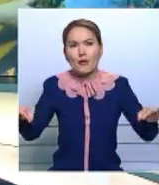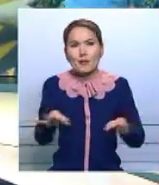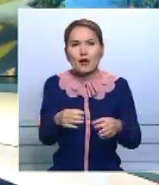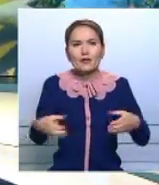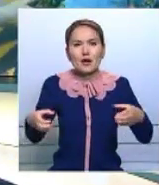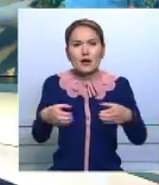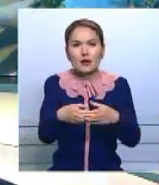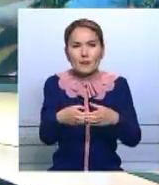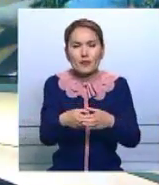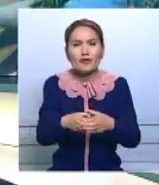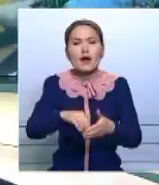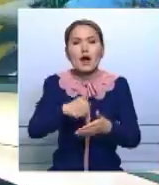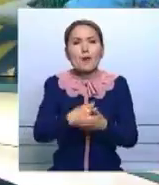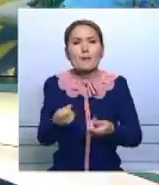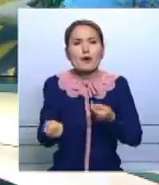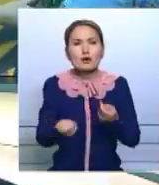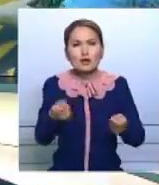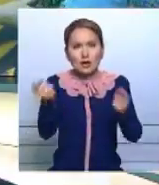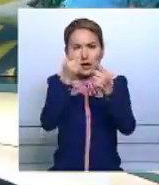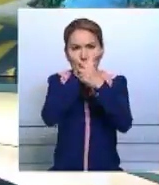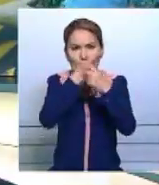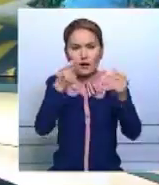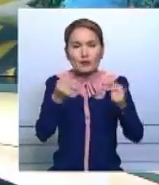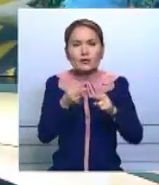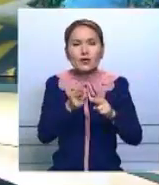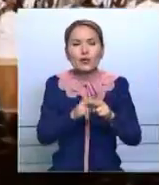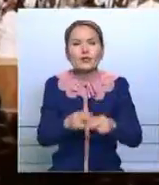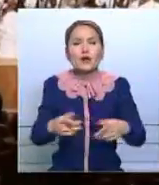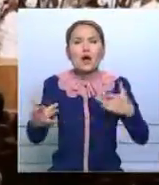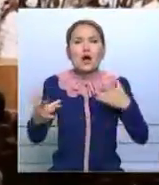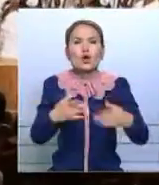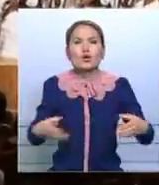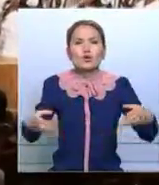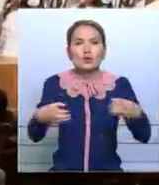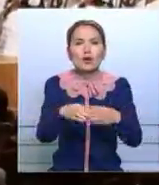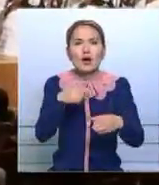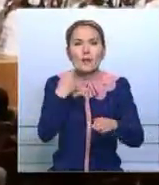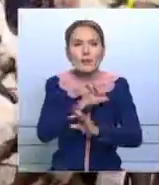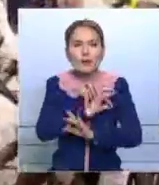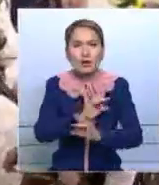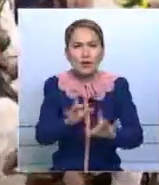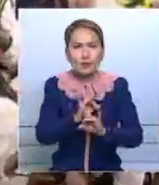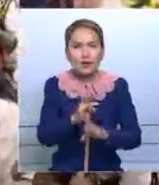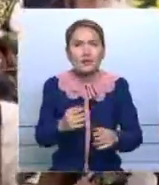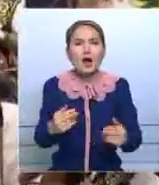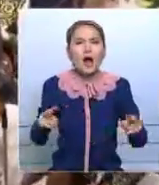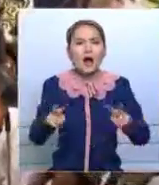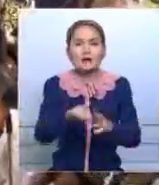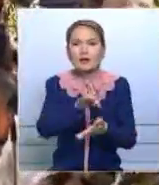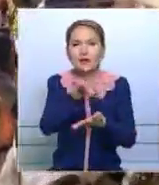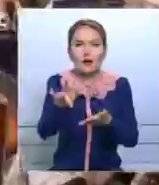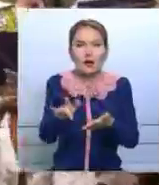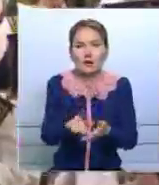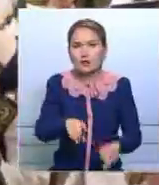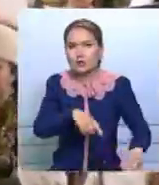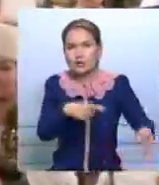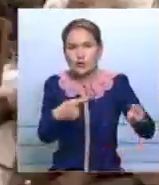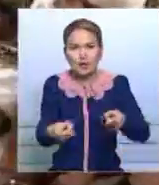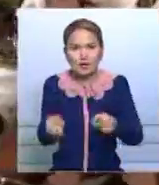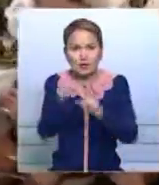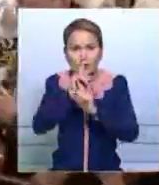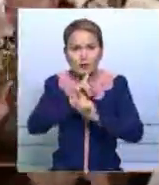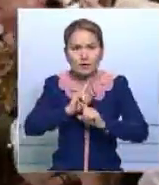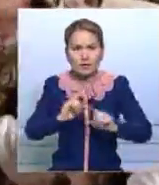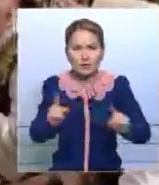халық аспаптары оркестрінің басшылығы мәлімдеді. Шығармашылық ұжым өкілдерінің айтуынша, тап қазіргі таңда оркестр алдында елордаға